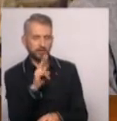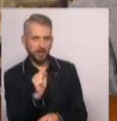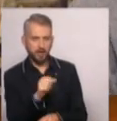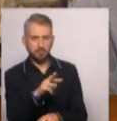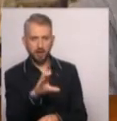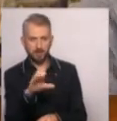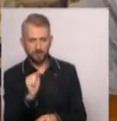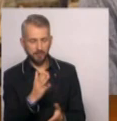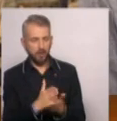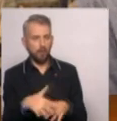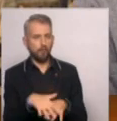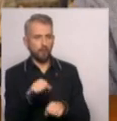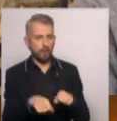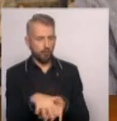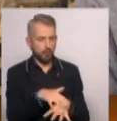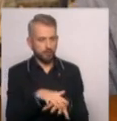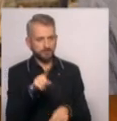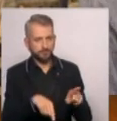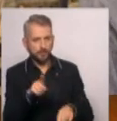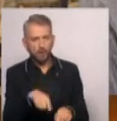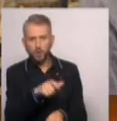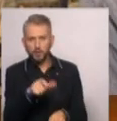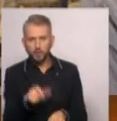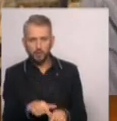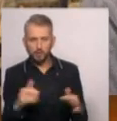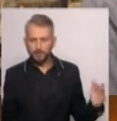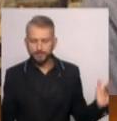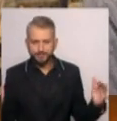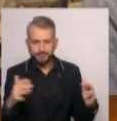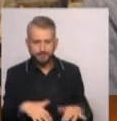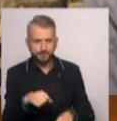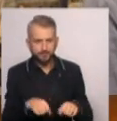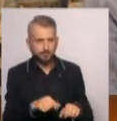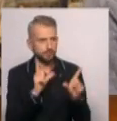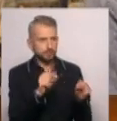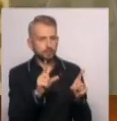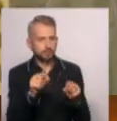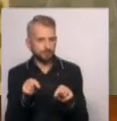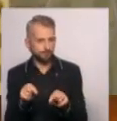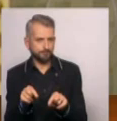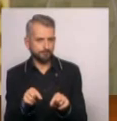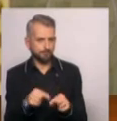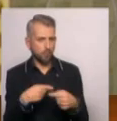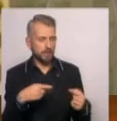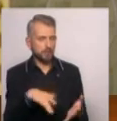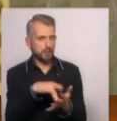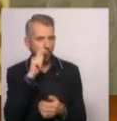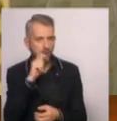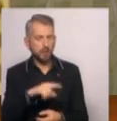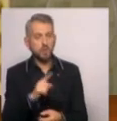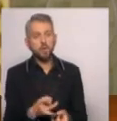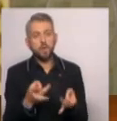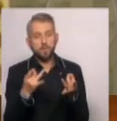велоспільнота, яка час від часу, люди в великій кількості виїжджають по різних містах України, це такий світовий рух насправді, щоб